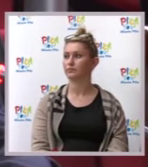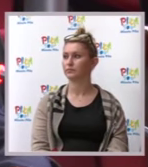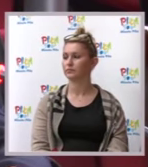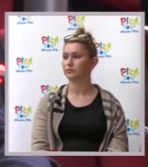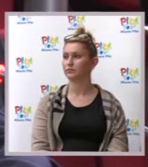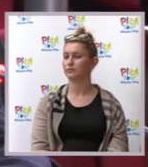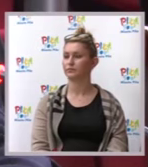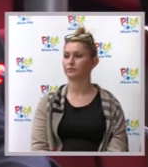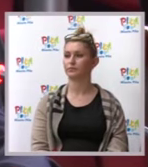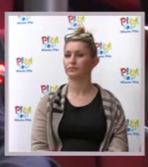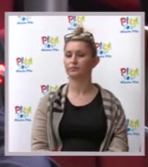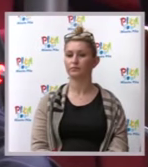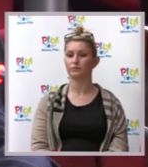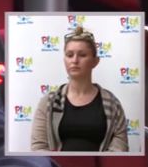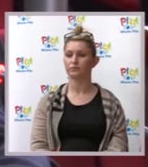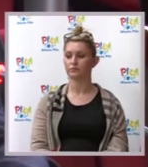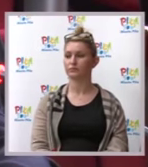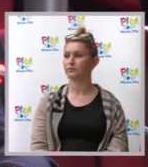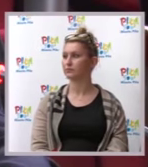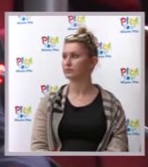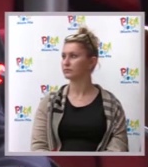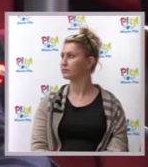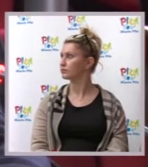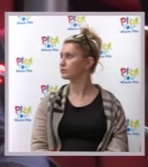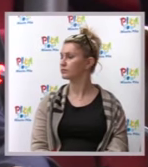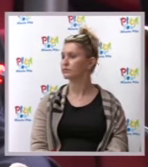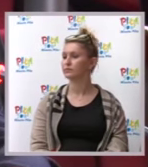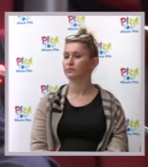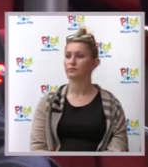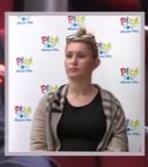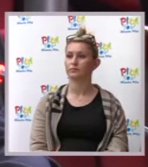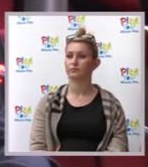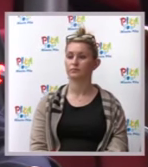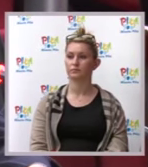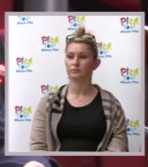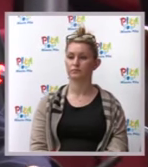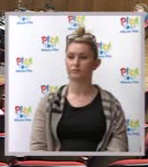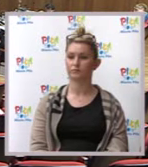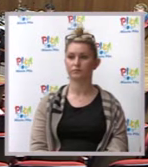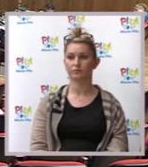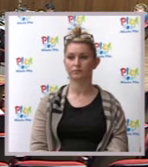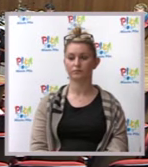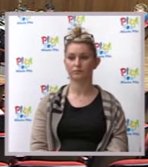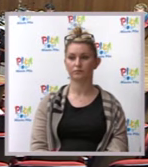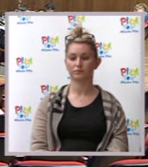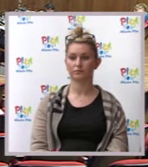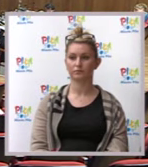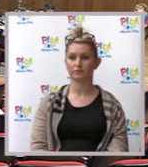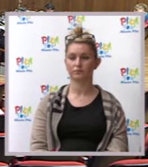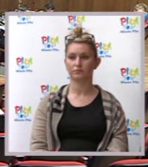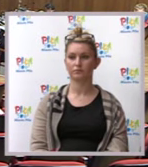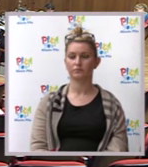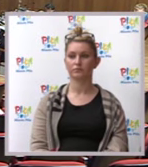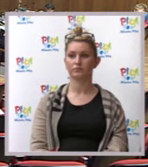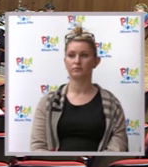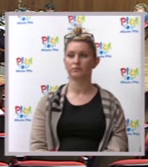inflacji, a nasze stanowisko było takie, że zrobimy to nie tylko rzadziej, bo raz